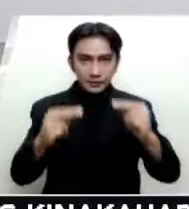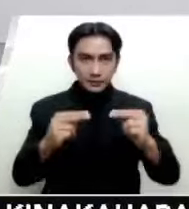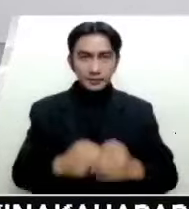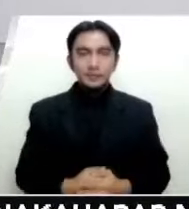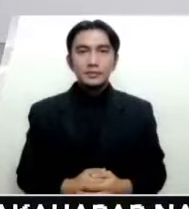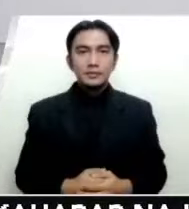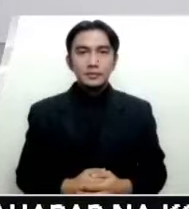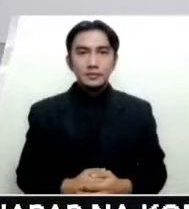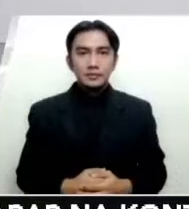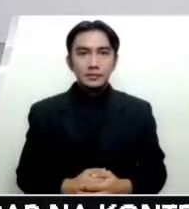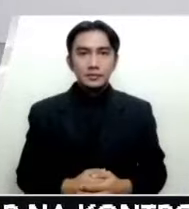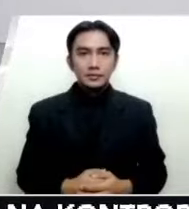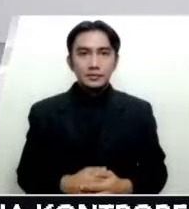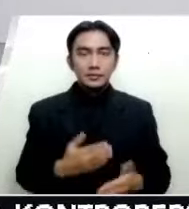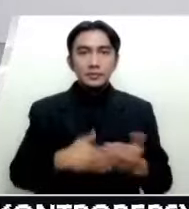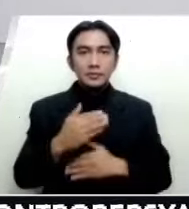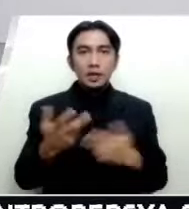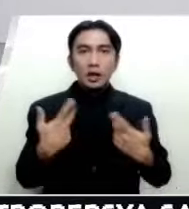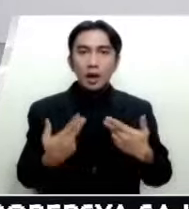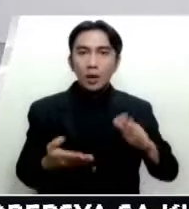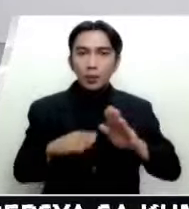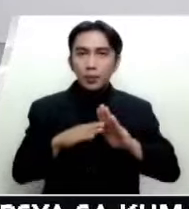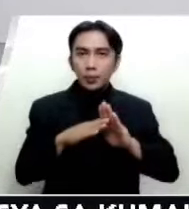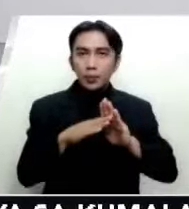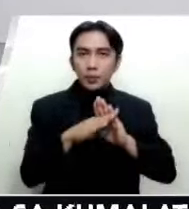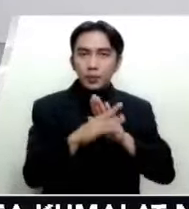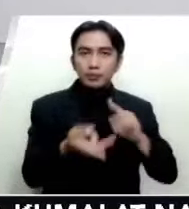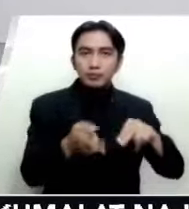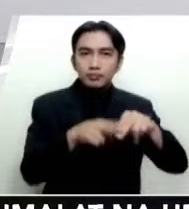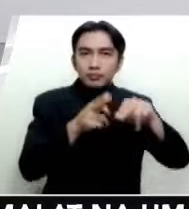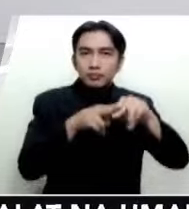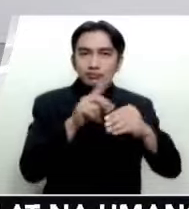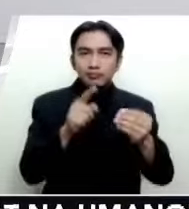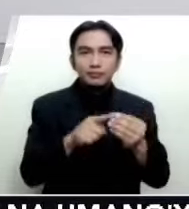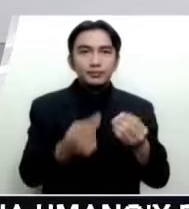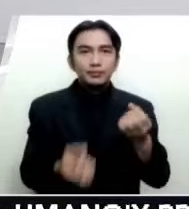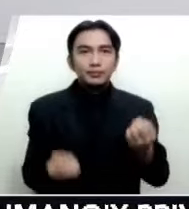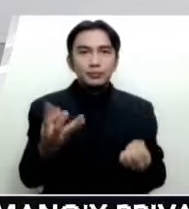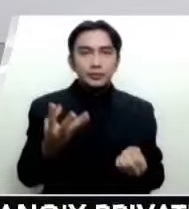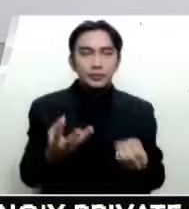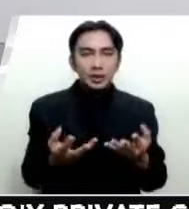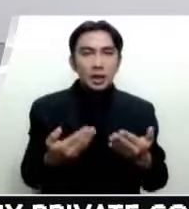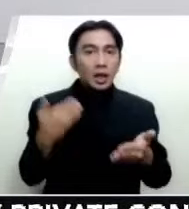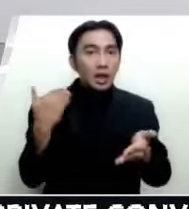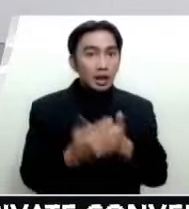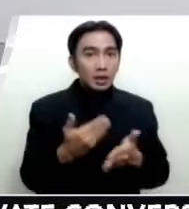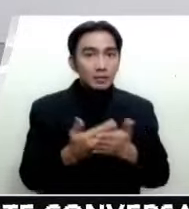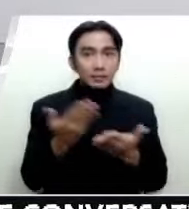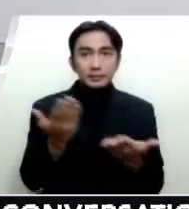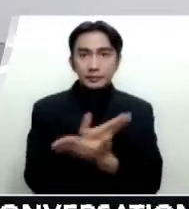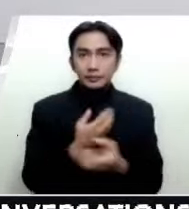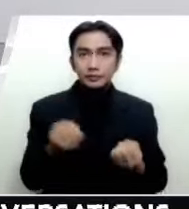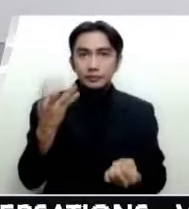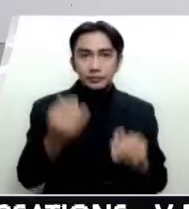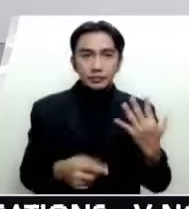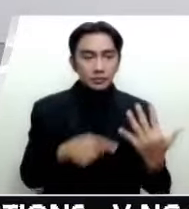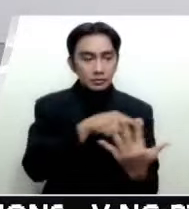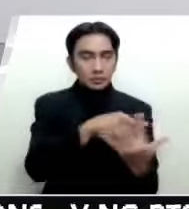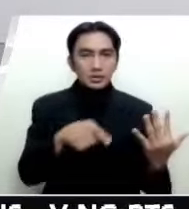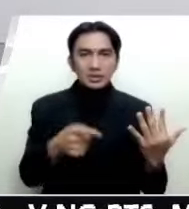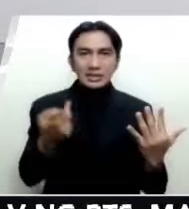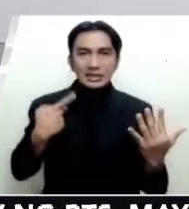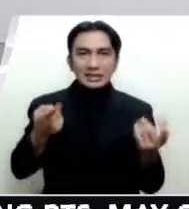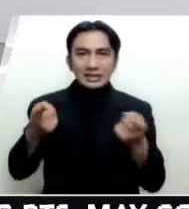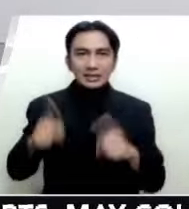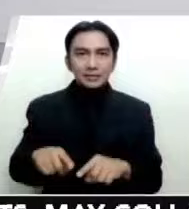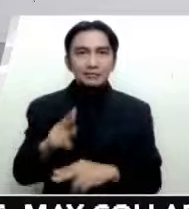Patuloy na nadadagdagan ang mga biktima ng mga paputok ilang araw bago ang New Year. Kabilang dyan ang limang naputulan ng daliri. May report